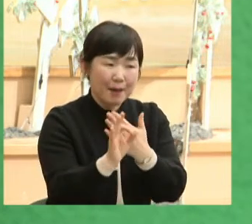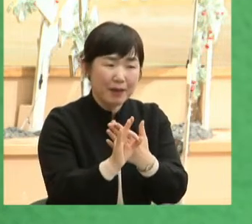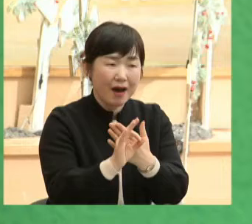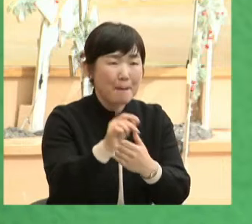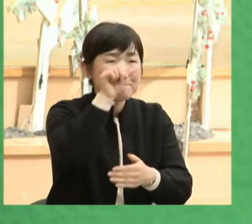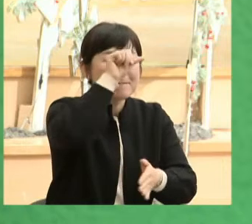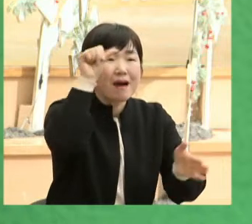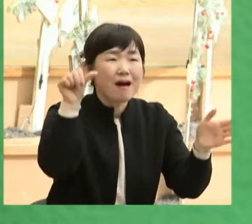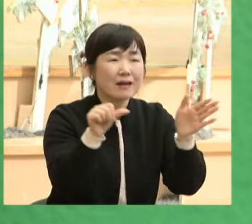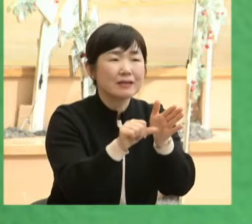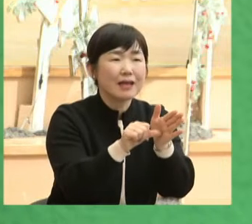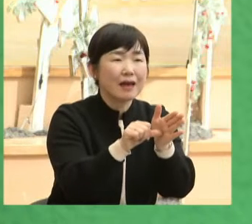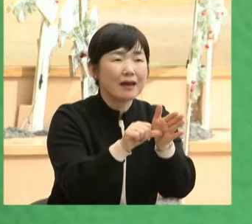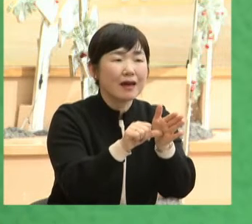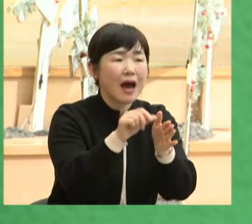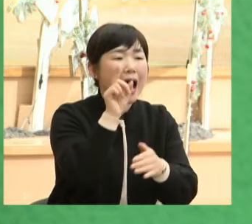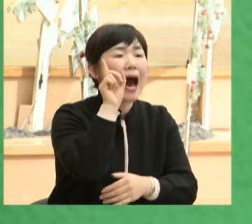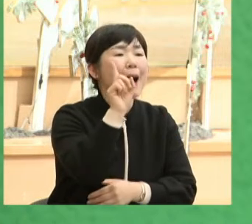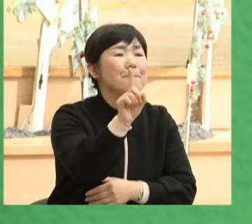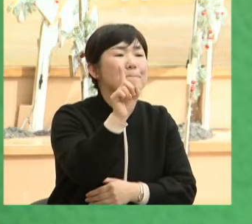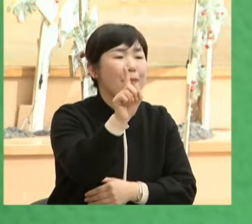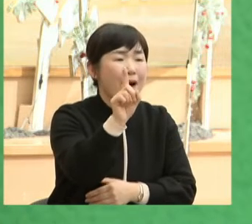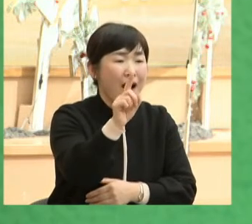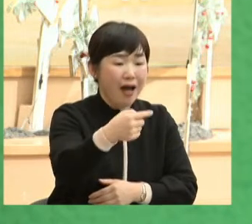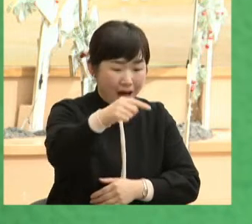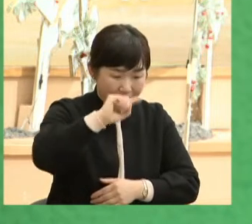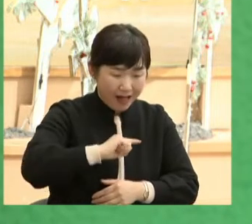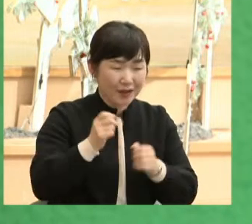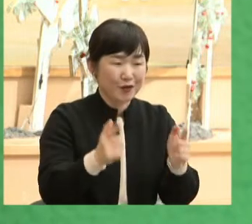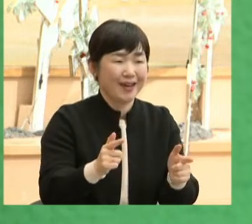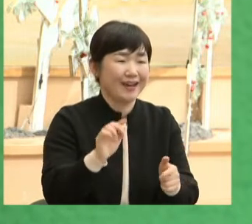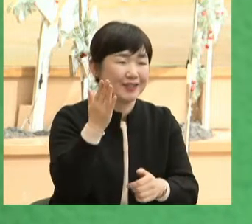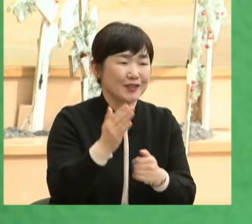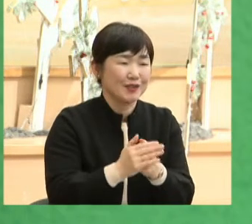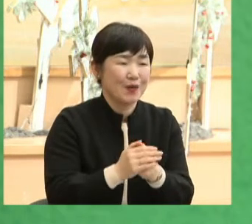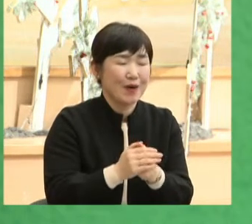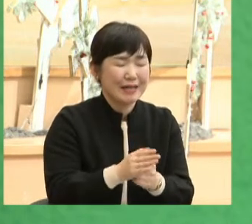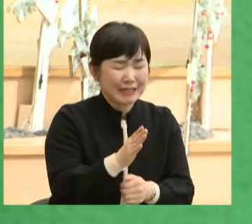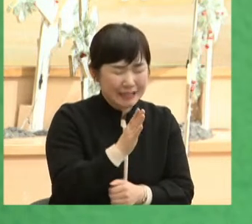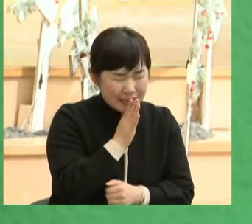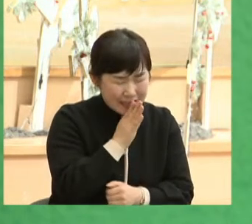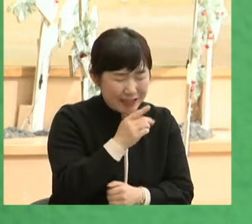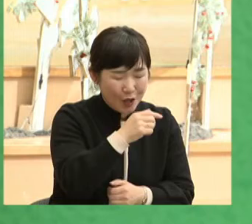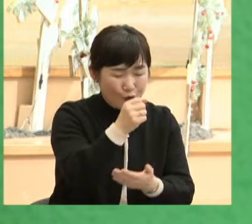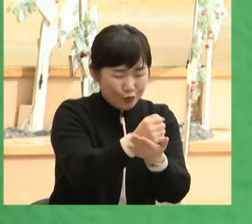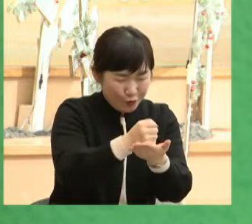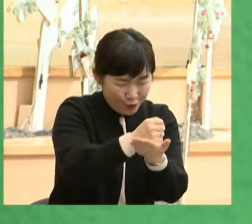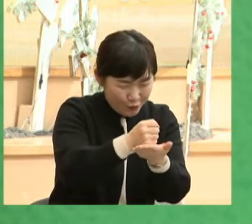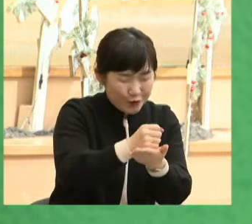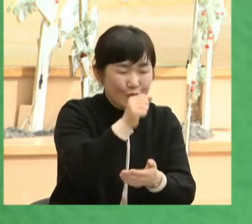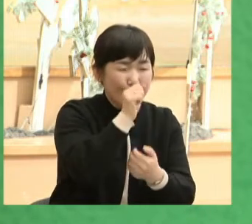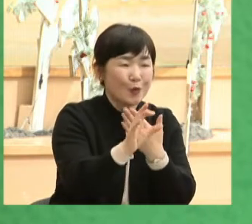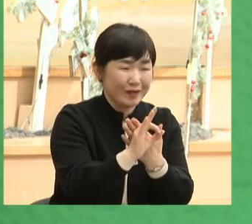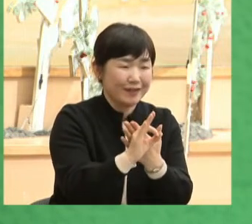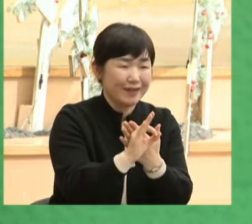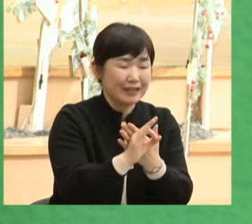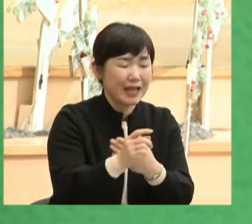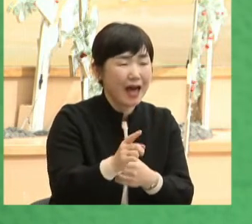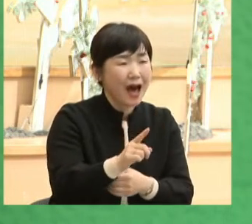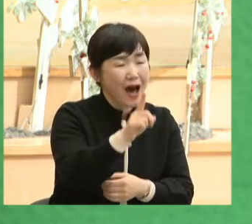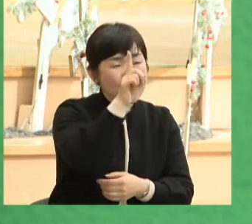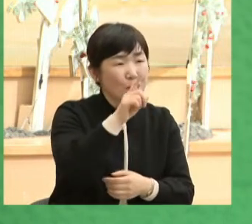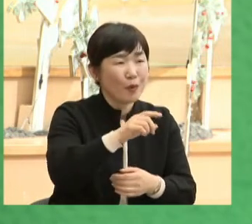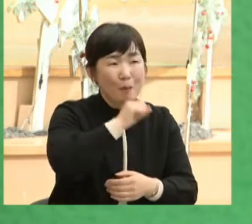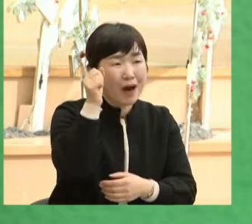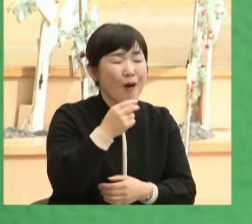일평생 한 번 돌아오는 개죠 진짜 잘해요 어쩌면 한 번도 못 들어